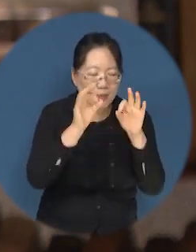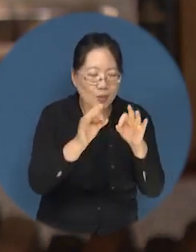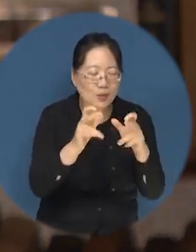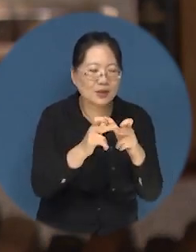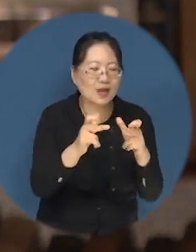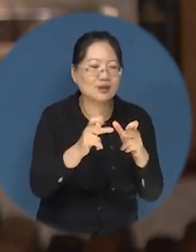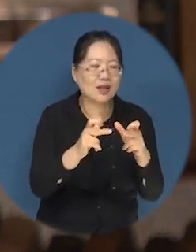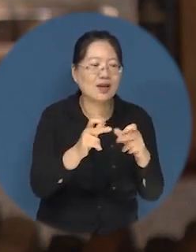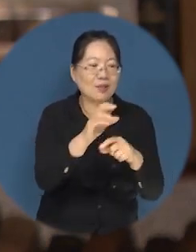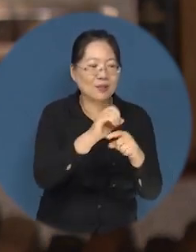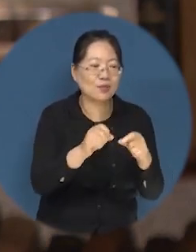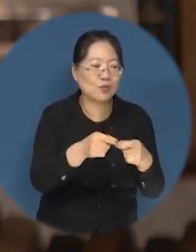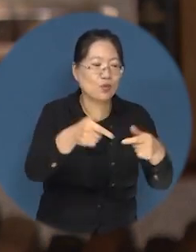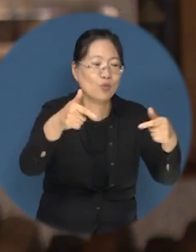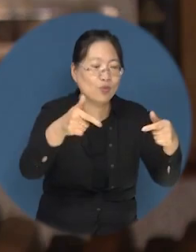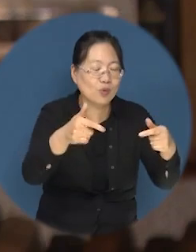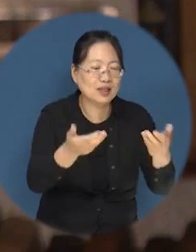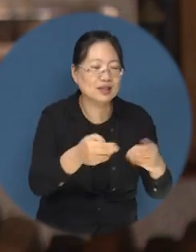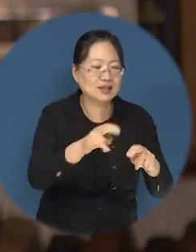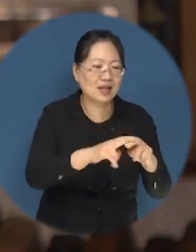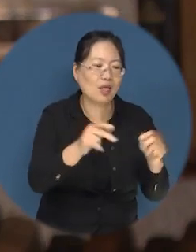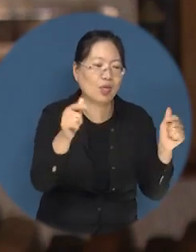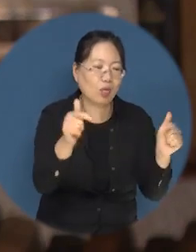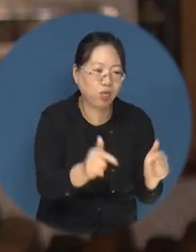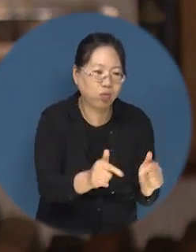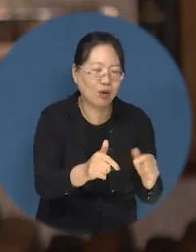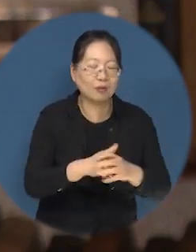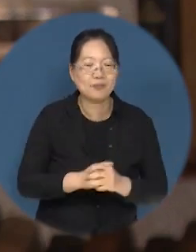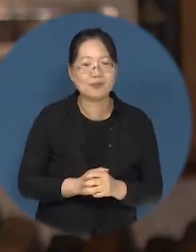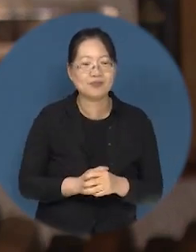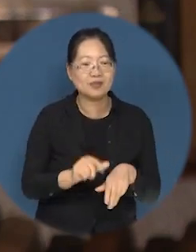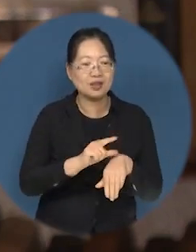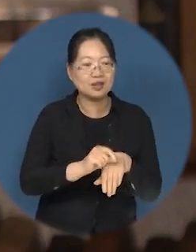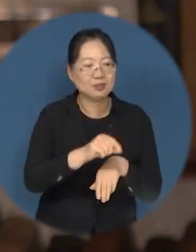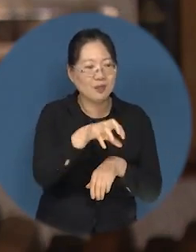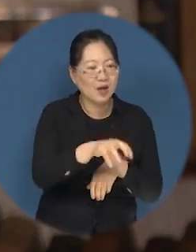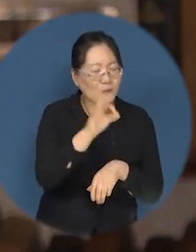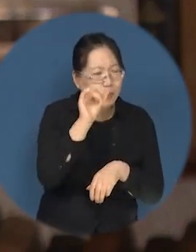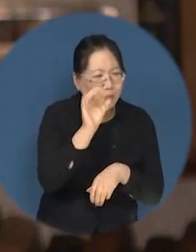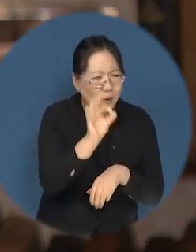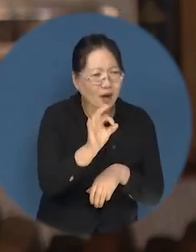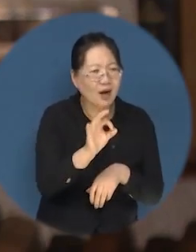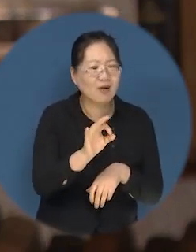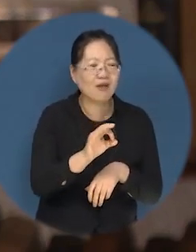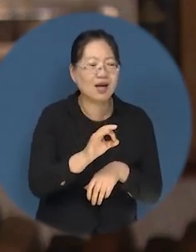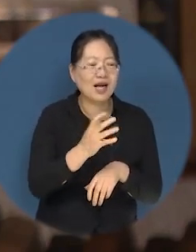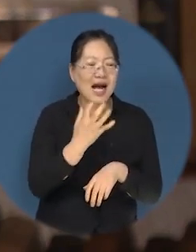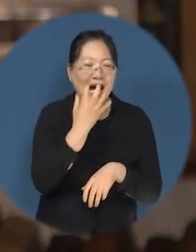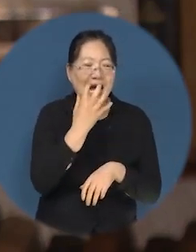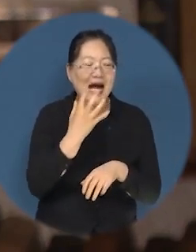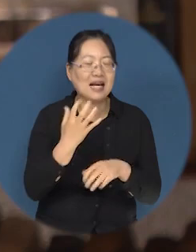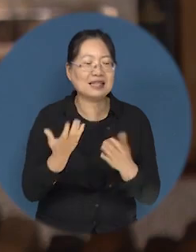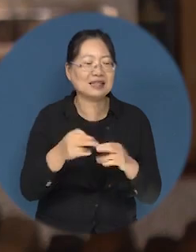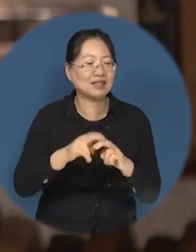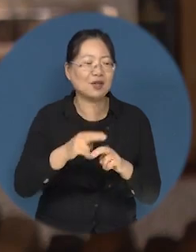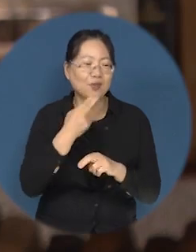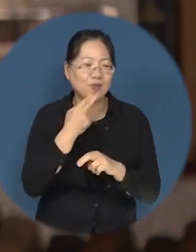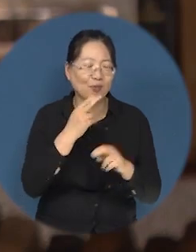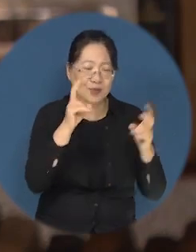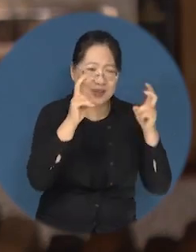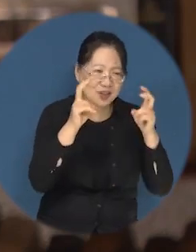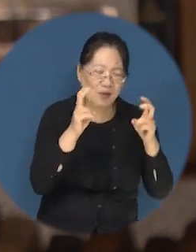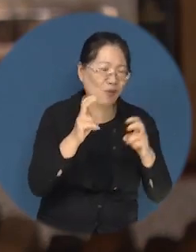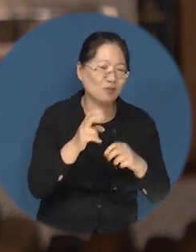높은데 일자리는 없고 예. 사실 지방은 장애뿐 아니라 그냥 일자리도 별로 없잖아요. 예, 그렇습니다. 기업 자체가